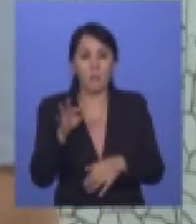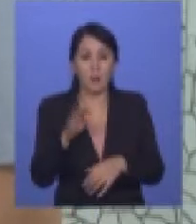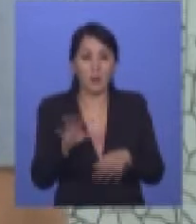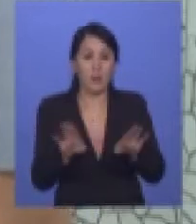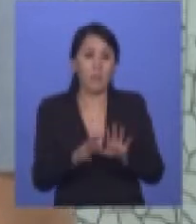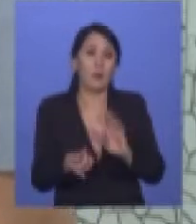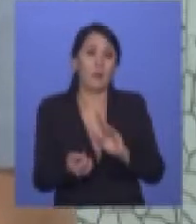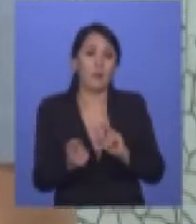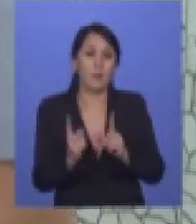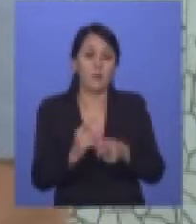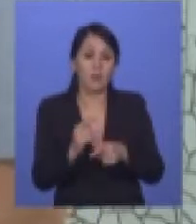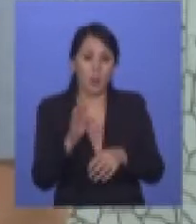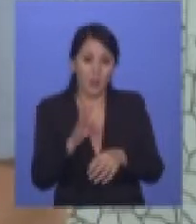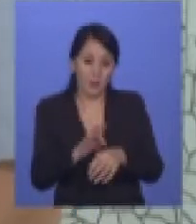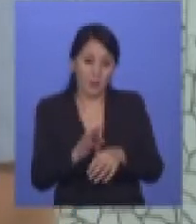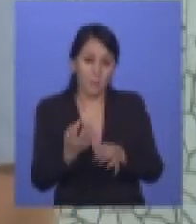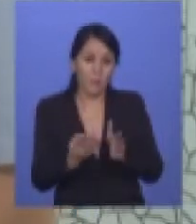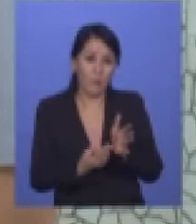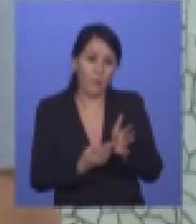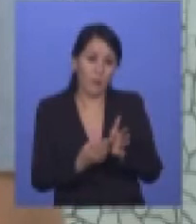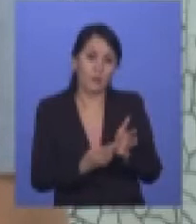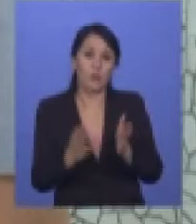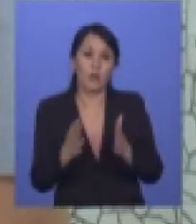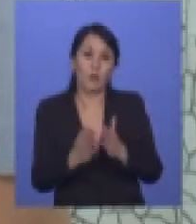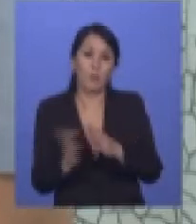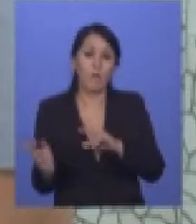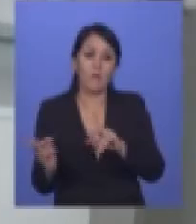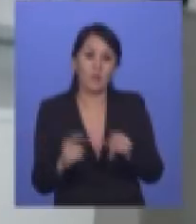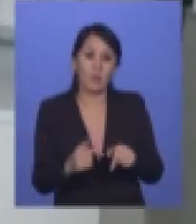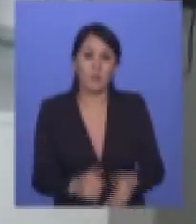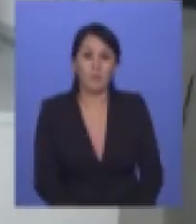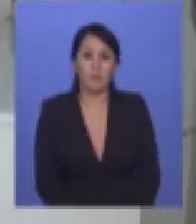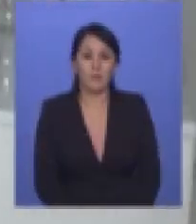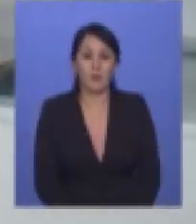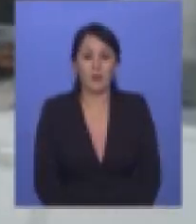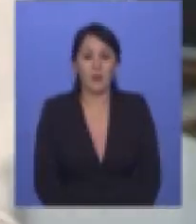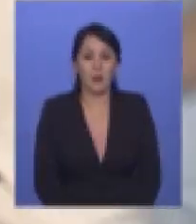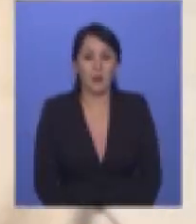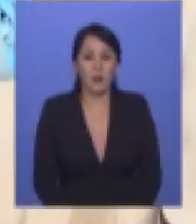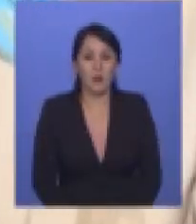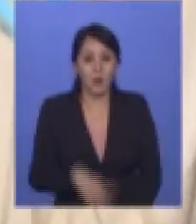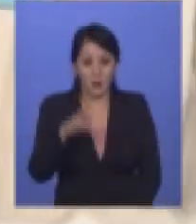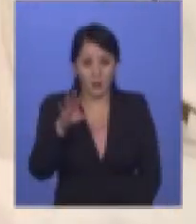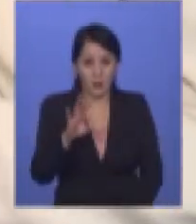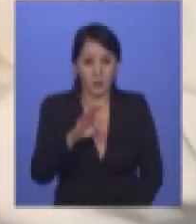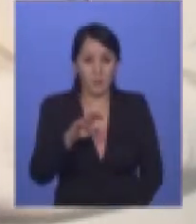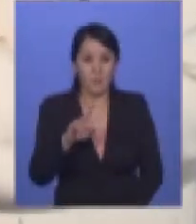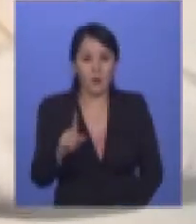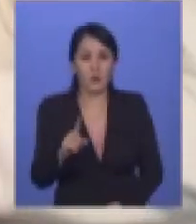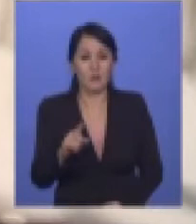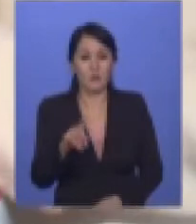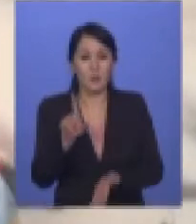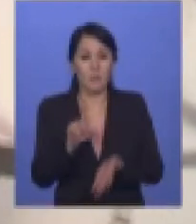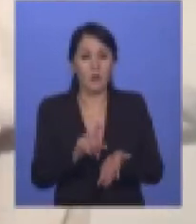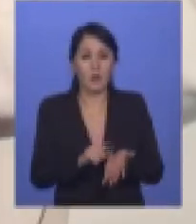деңгейге ауысқан. Яғни науқасқа ота жасау болғасын үйіне қайта оралады. Қарттар күні қарсаңында Айнакөз орталығының мамандары